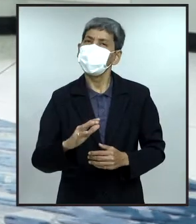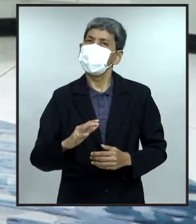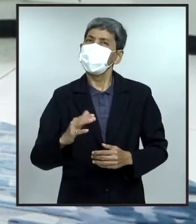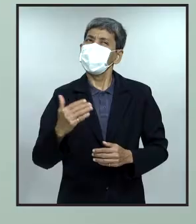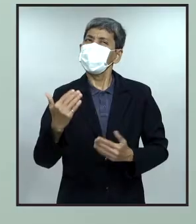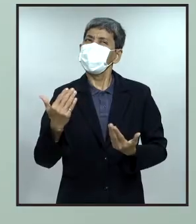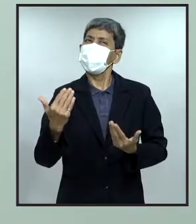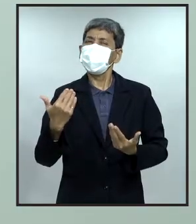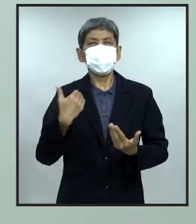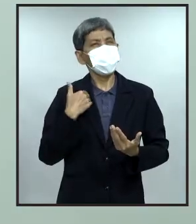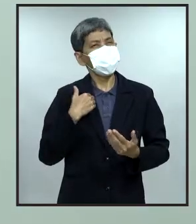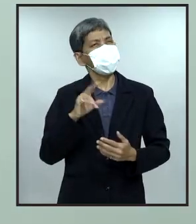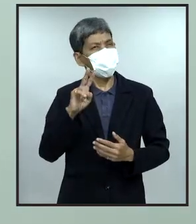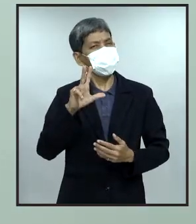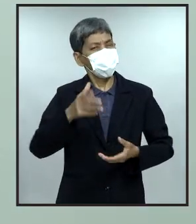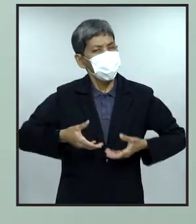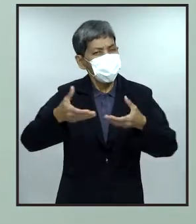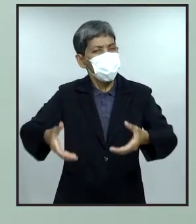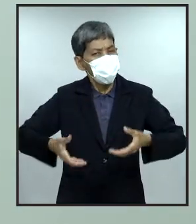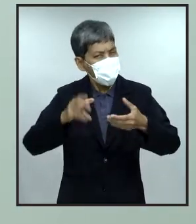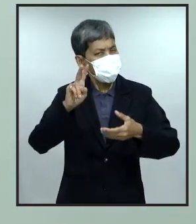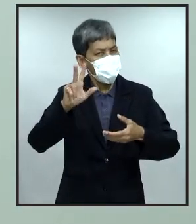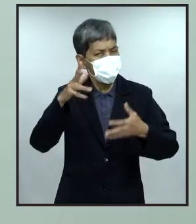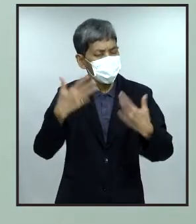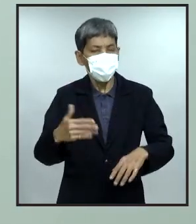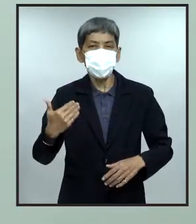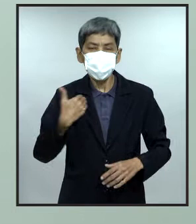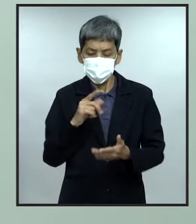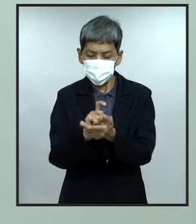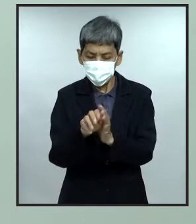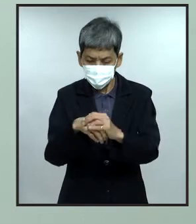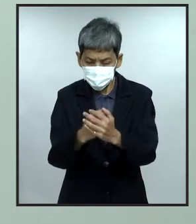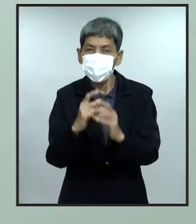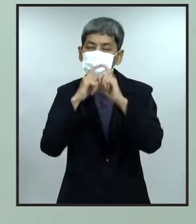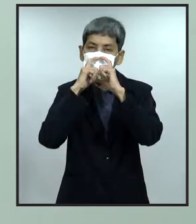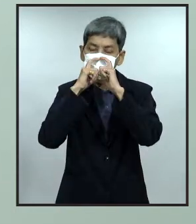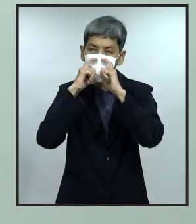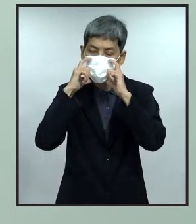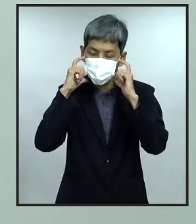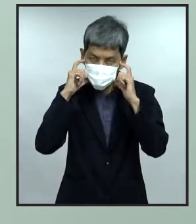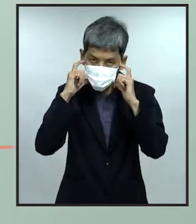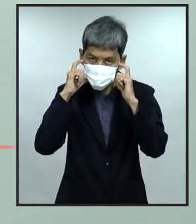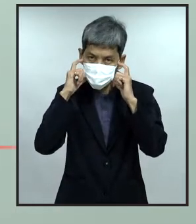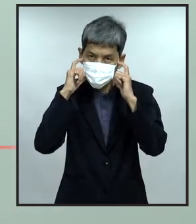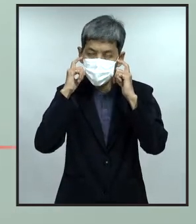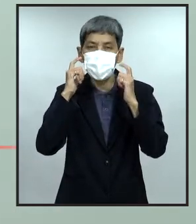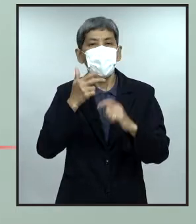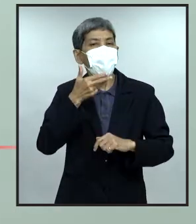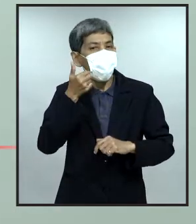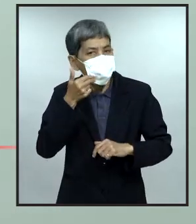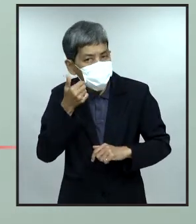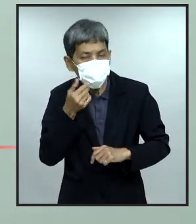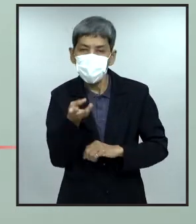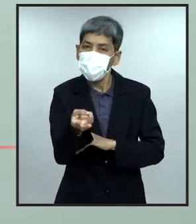สัก2หรือ3ผลแล้วนะครับจะมีพวกเจลพวกหน้ากากแล้วก็จะมีขนมมีข้